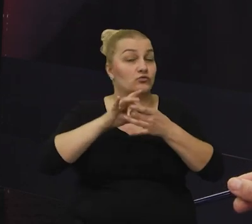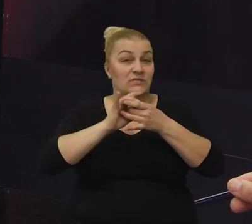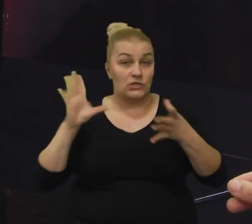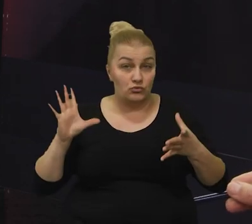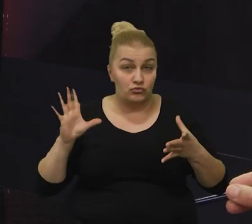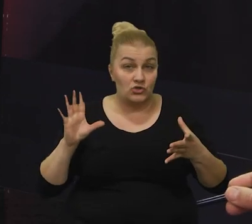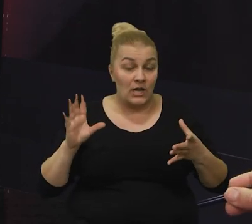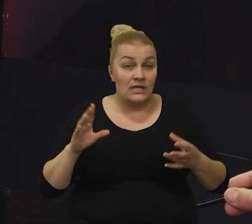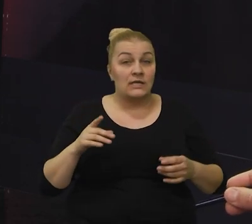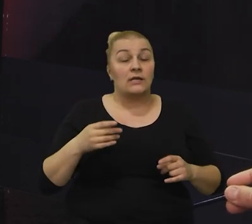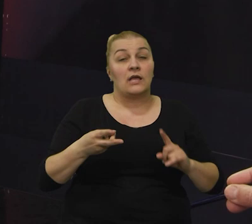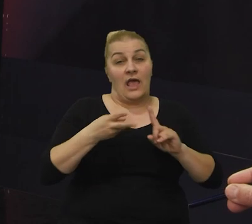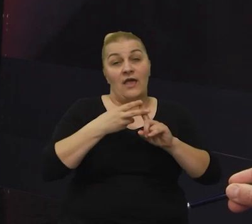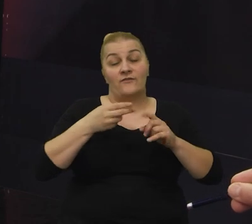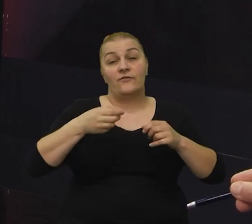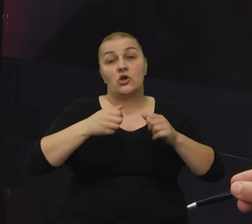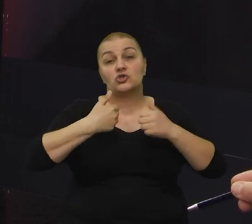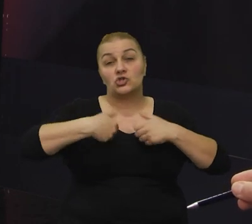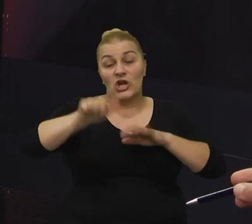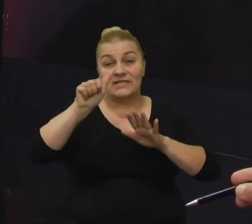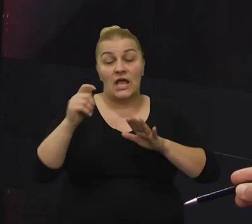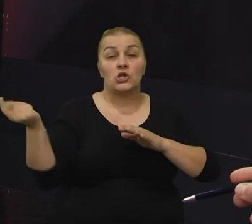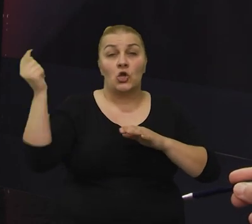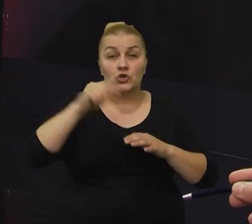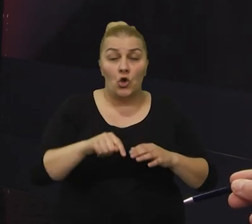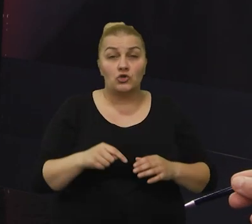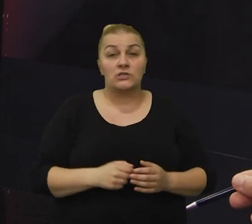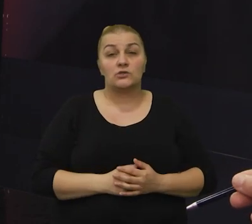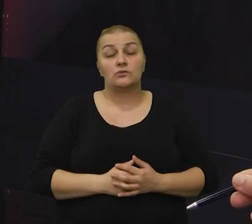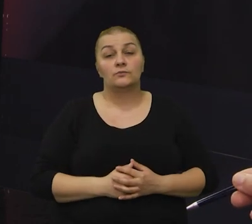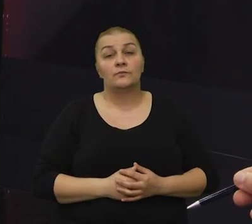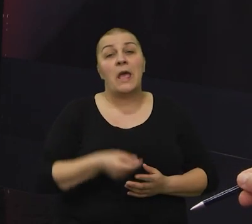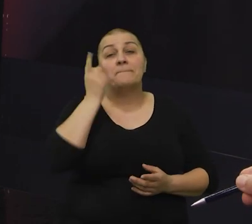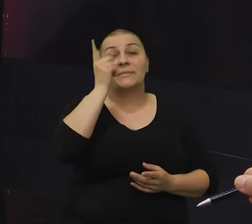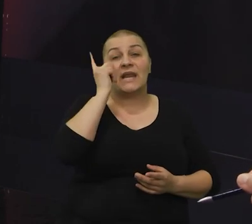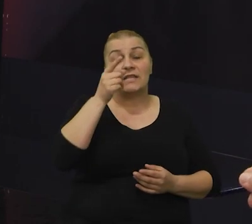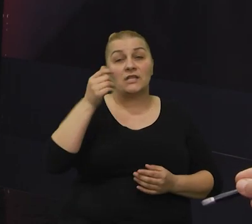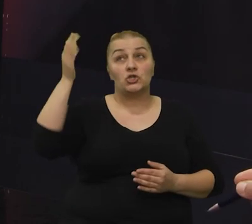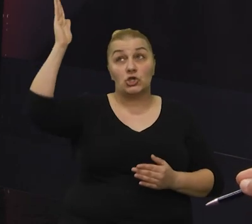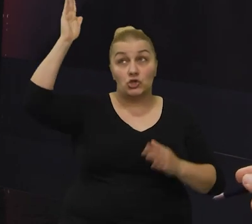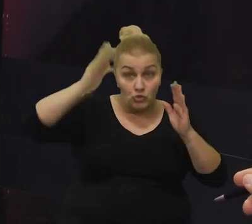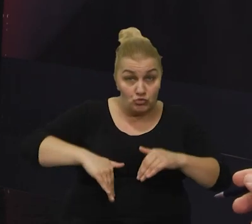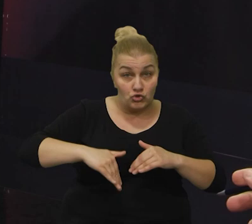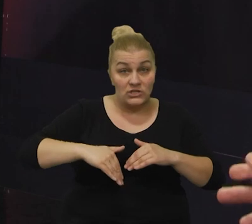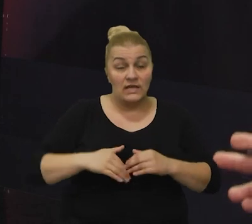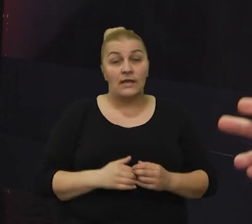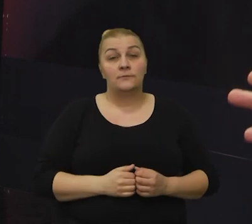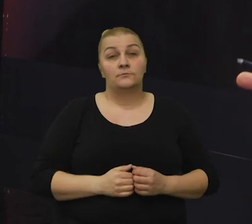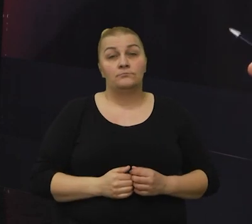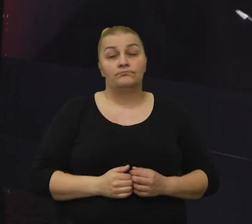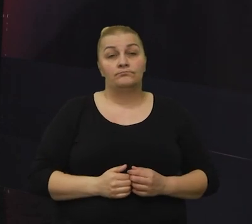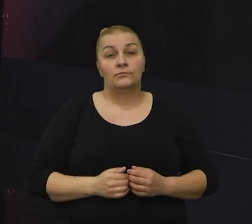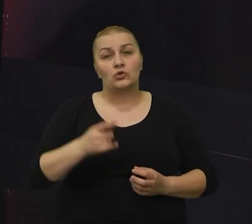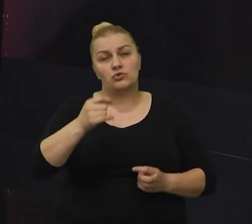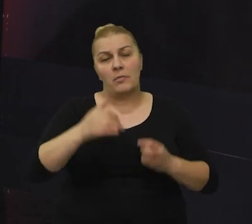vezu sa F-16, obično F-16 su došli nisko i prijetili da će rušiti, da izvrše borbene zadatke, a to ćemo